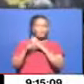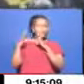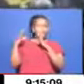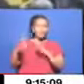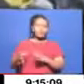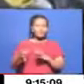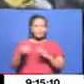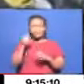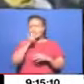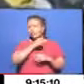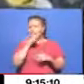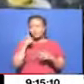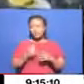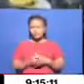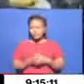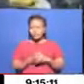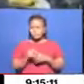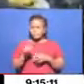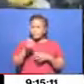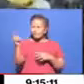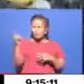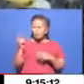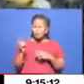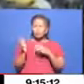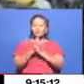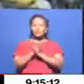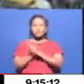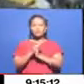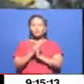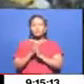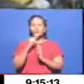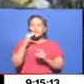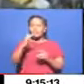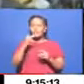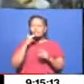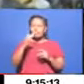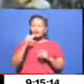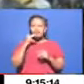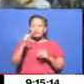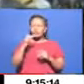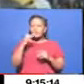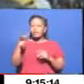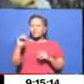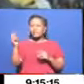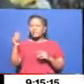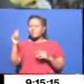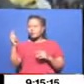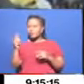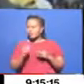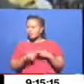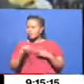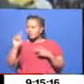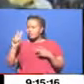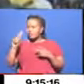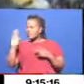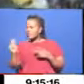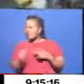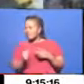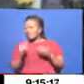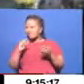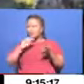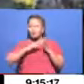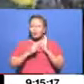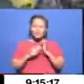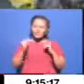Na nyinyi mnasema mambo ya UDA, nyinyi mnasema mambo ya Kenya Kwanza, ati mkataba wa Kenya Kwanza